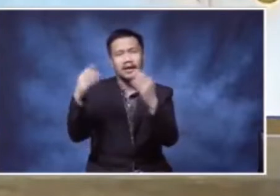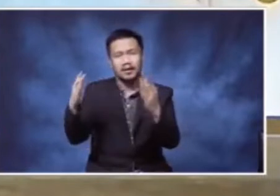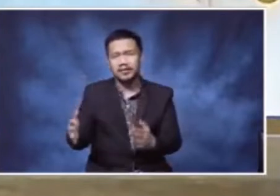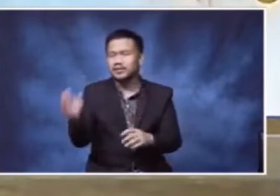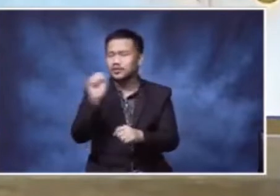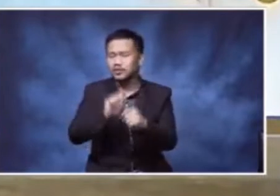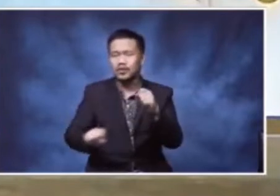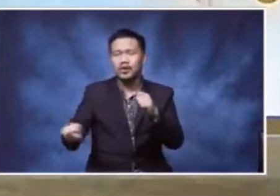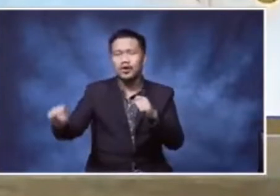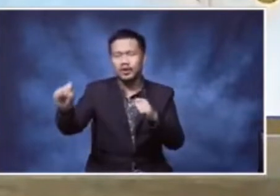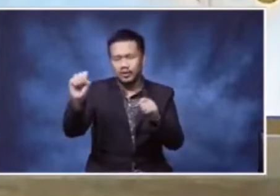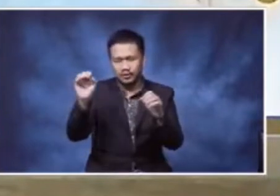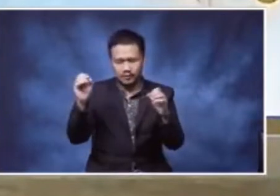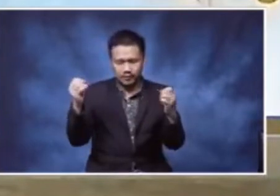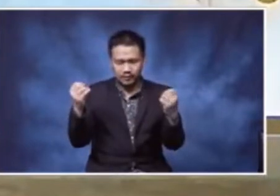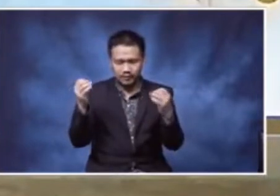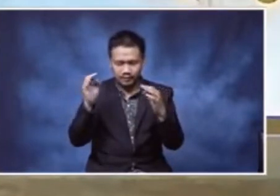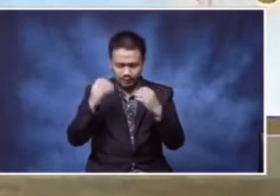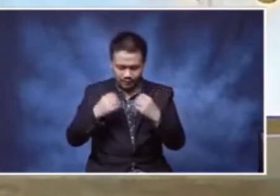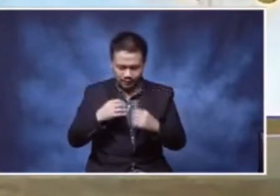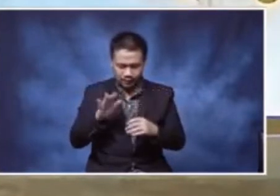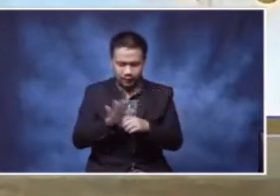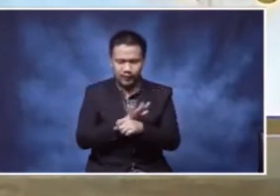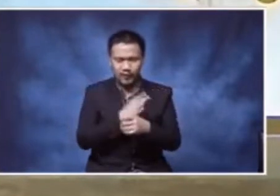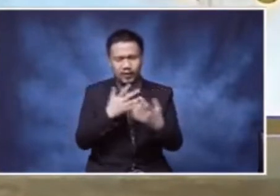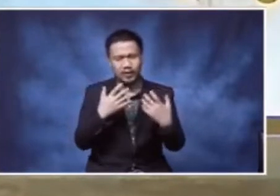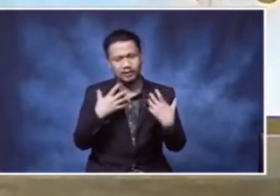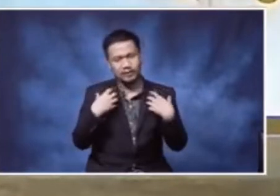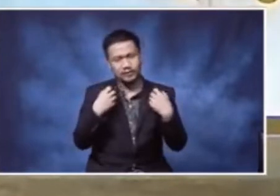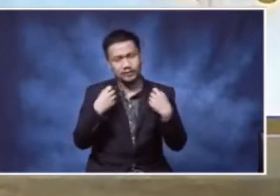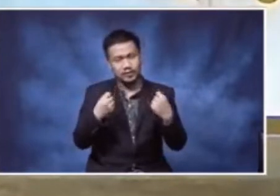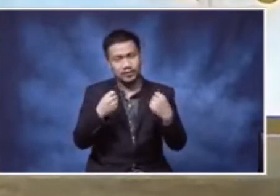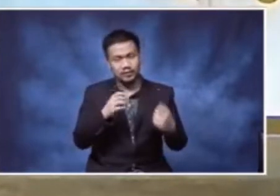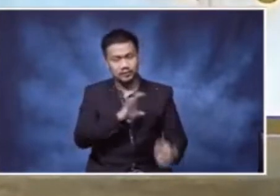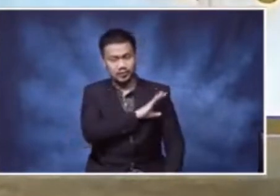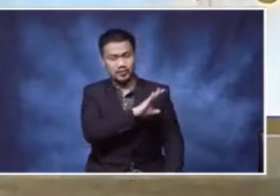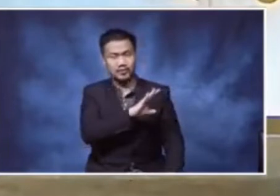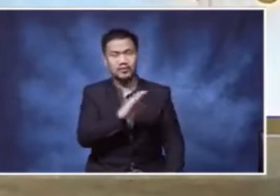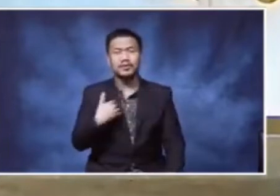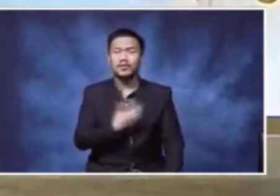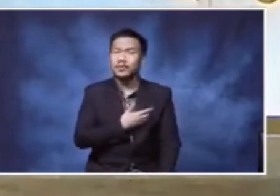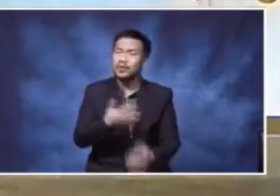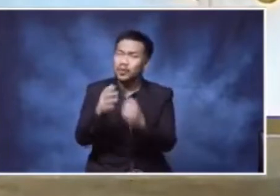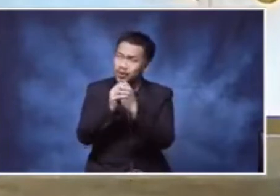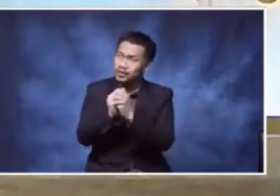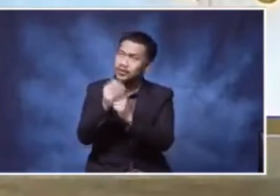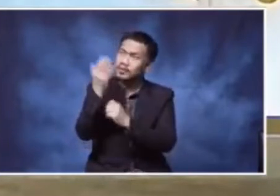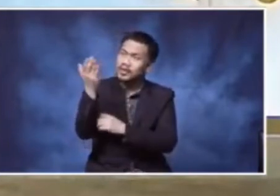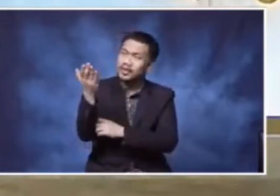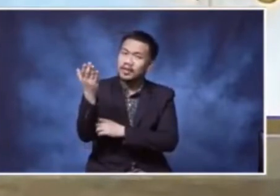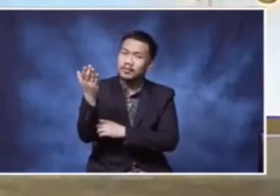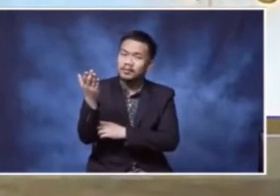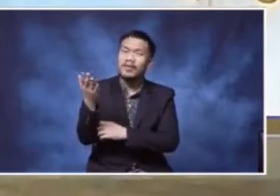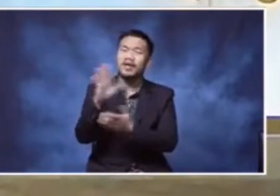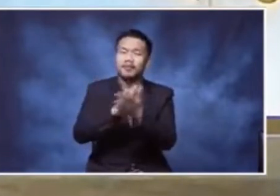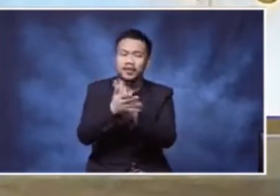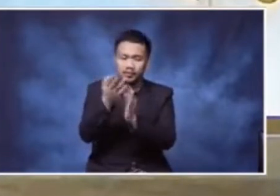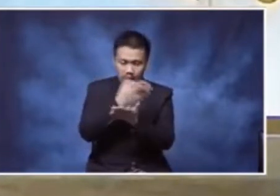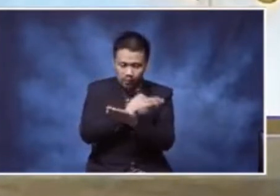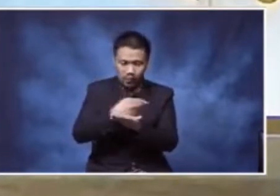upang walang takot na makasamba sa Kanya at maging banal at matuwid sa Kanyang